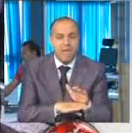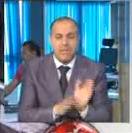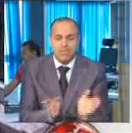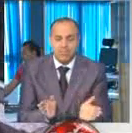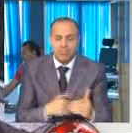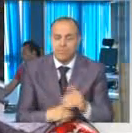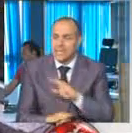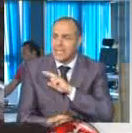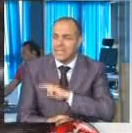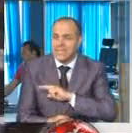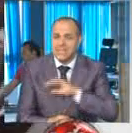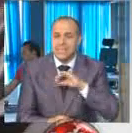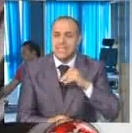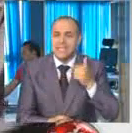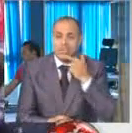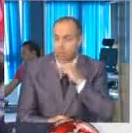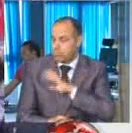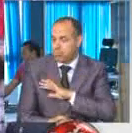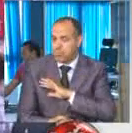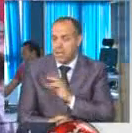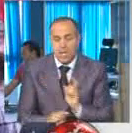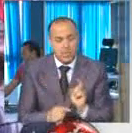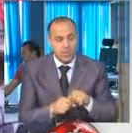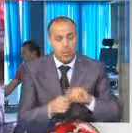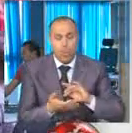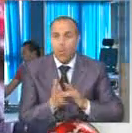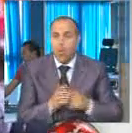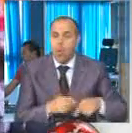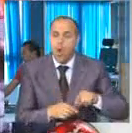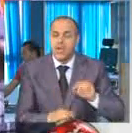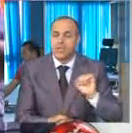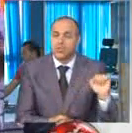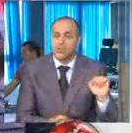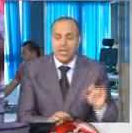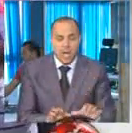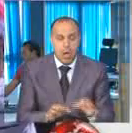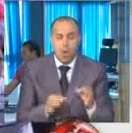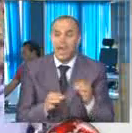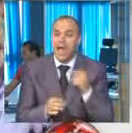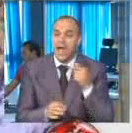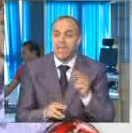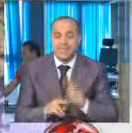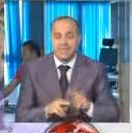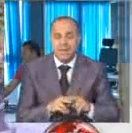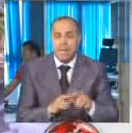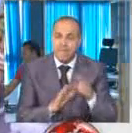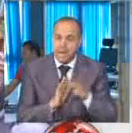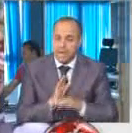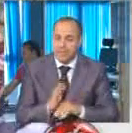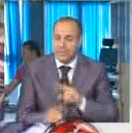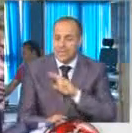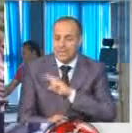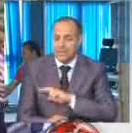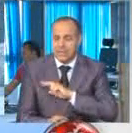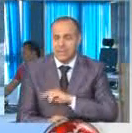الصناديق الاجتماعية، وطالب بتشريك كافة الأطراف الاجتماعية لإيجاد الحلول لإصلاح منظومة التقاعد.